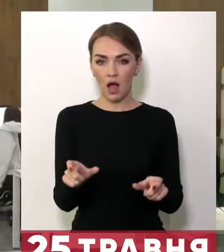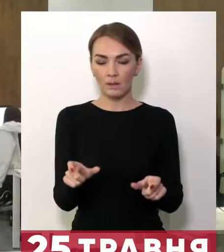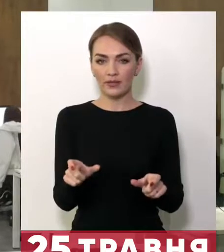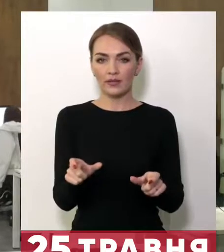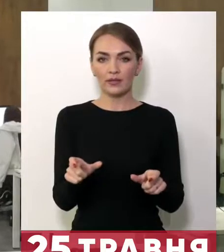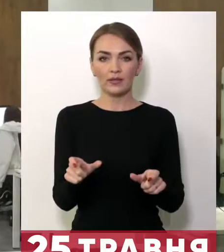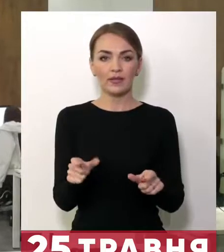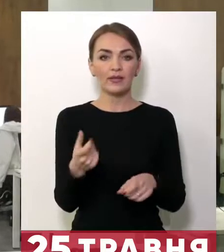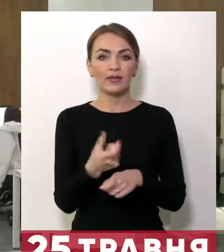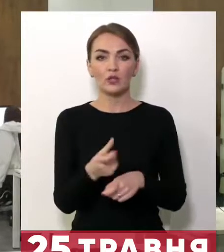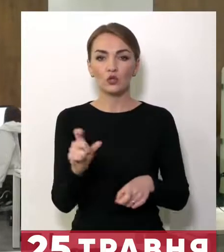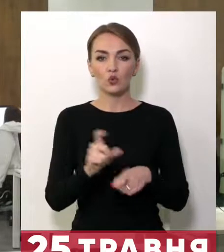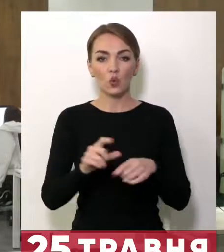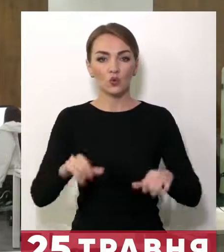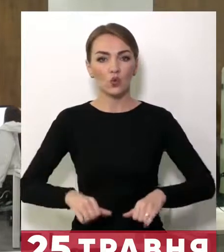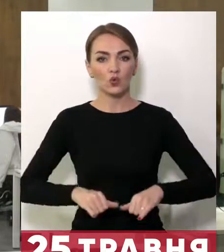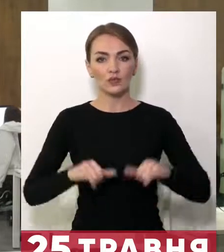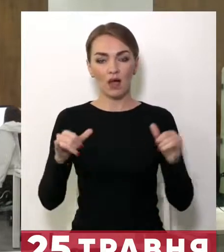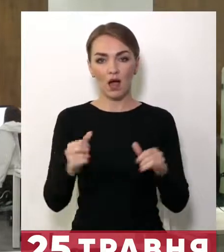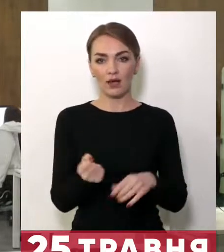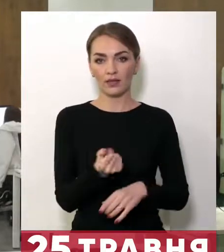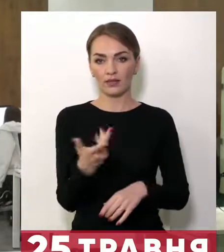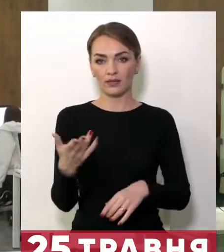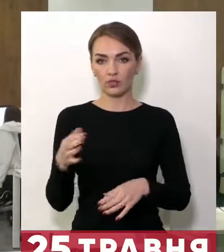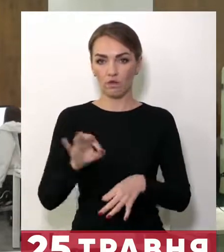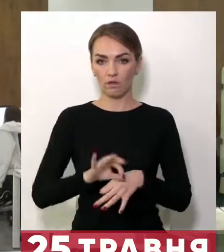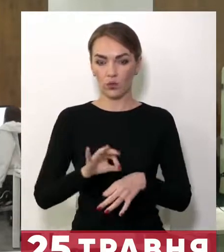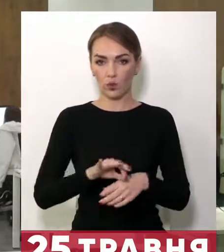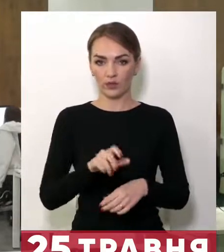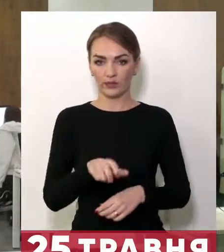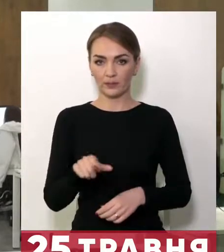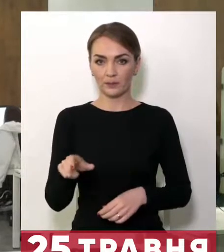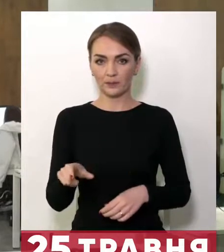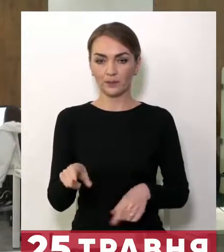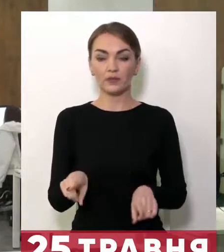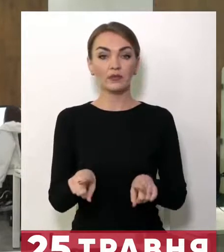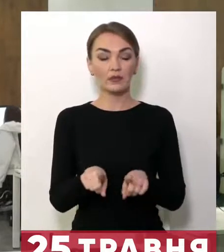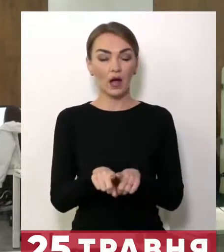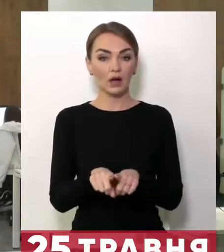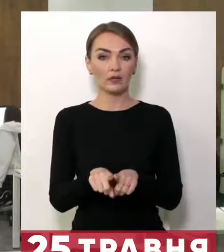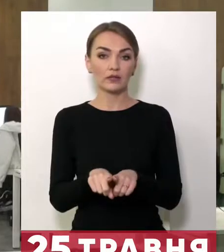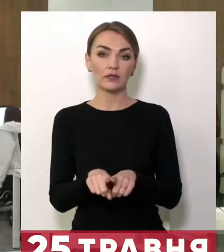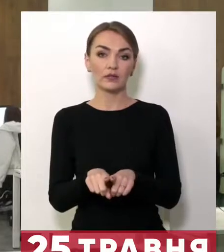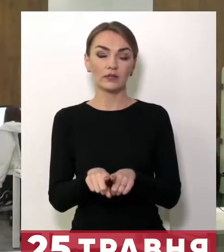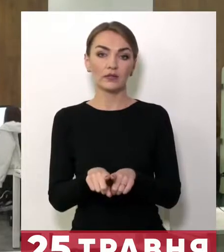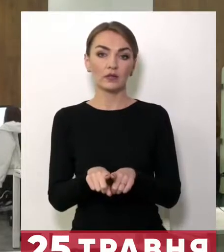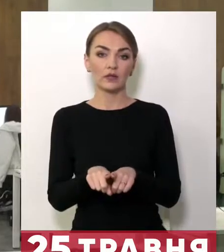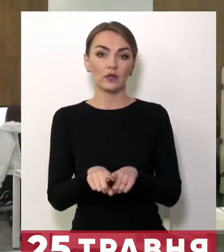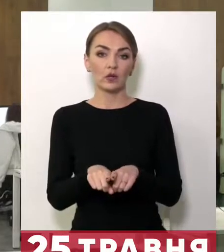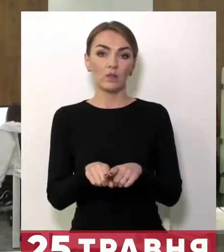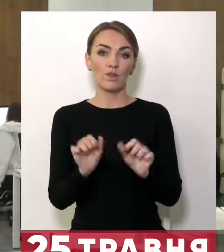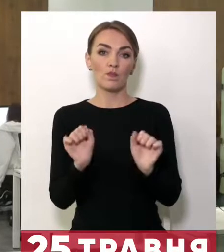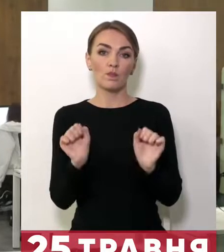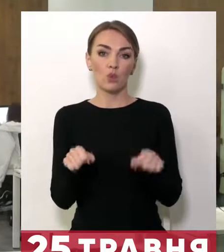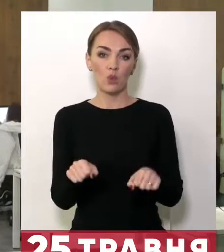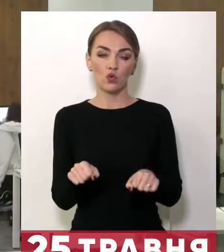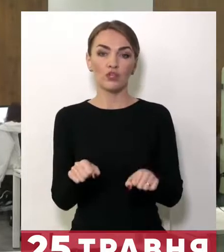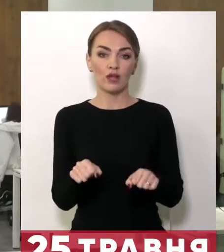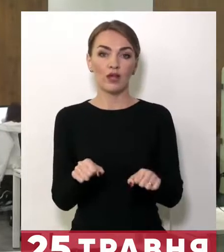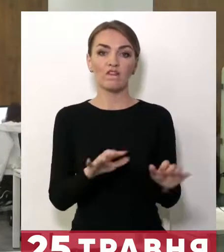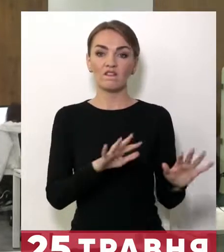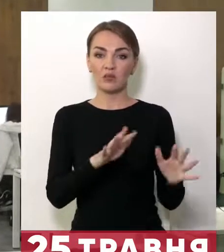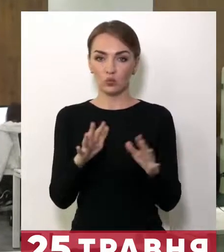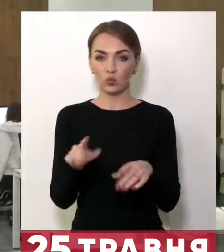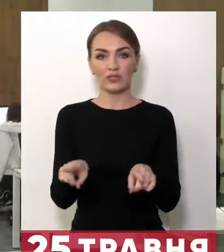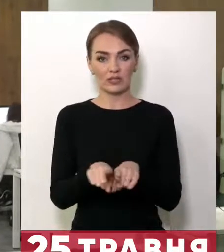послаблень різко зросла кількість хворих. Так може і відбутись